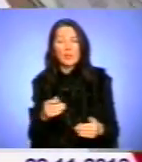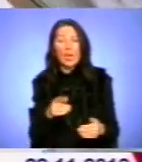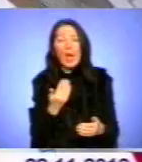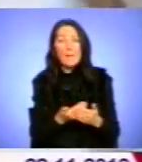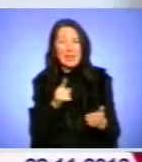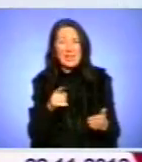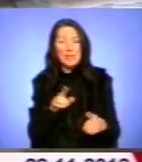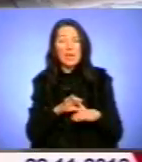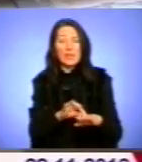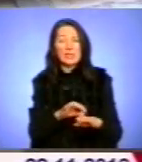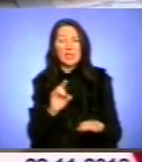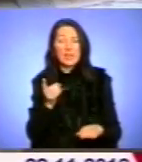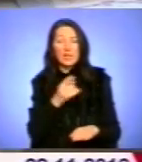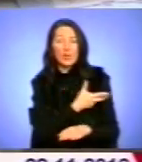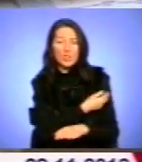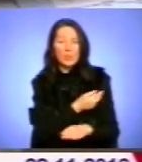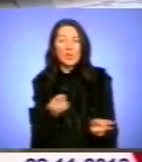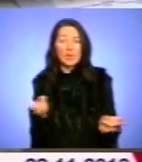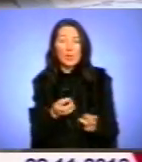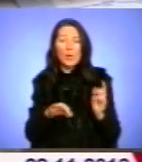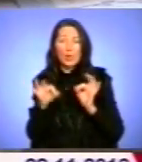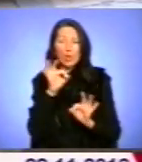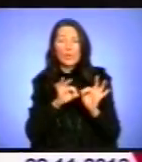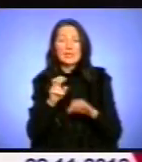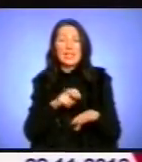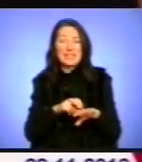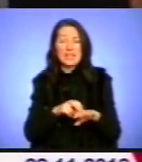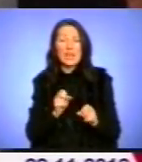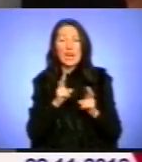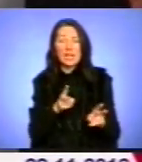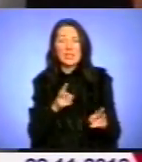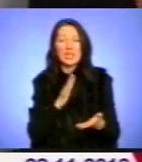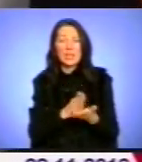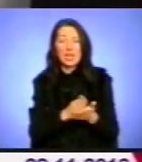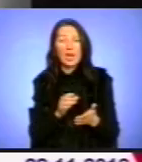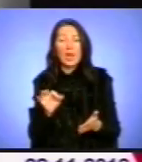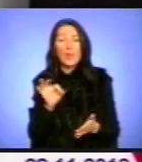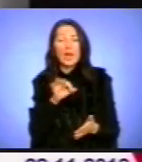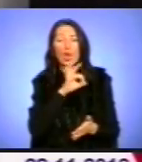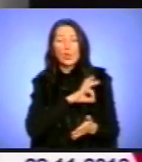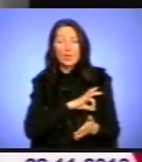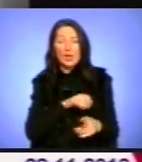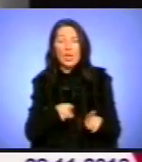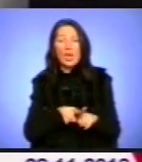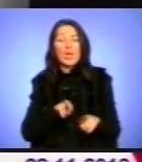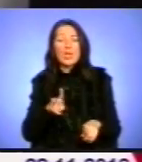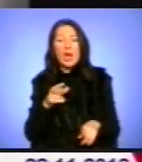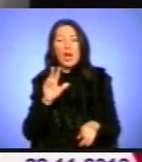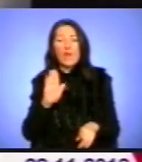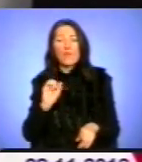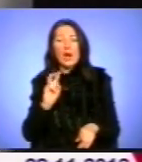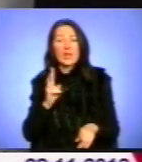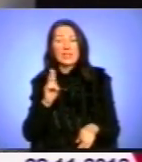дитину на щеплення, варто проконсультуватися з лікарем. Ризики при користуванні як вакциною, так і іншими